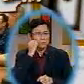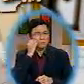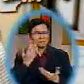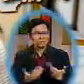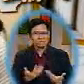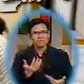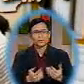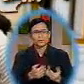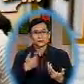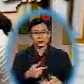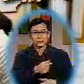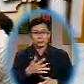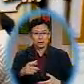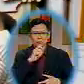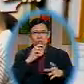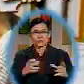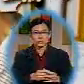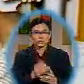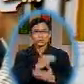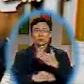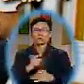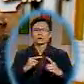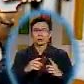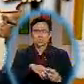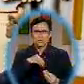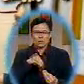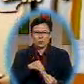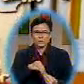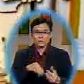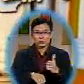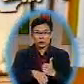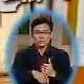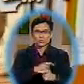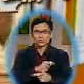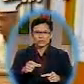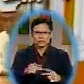已經有10幾個團體組成一個殘疾人士關注最低工資大聯盟，